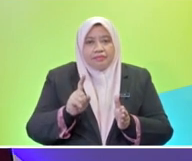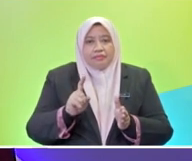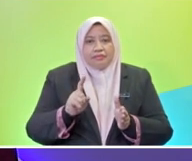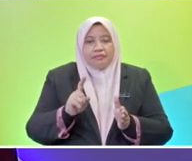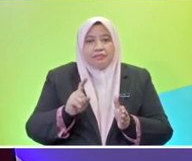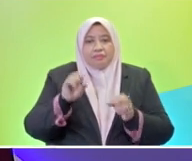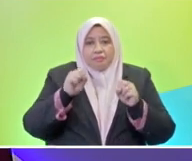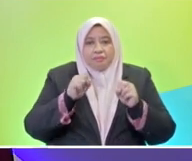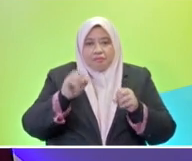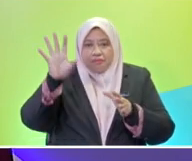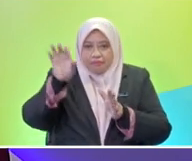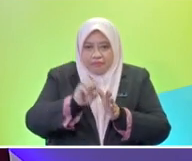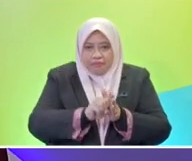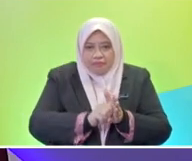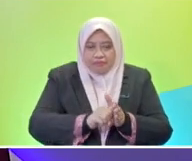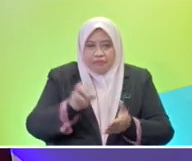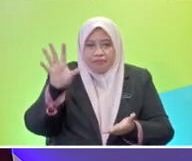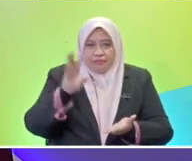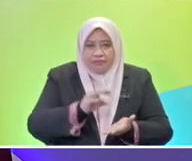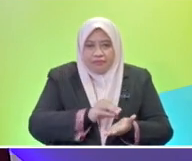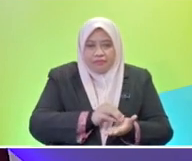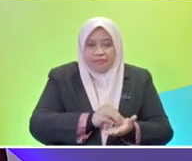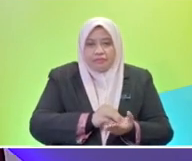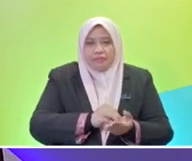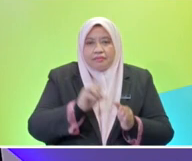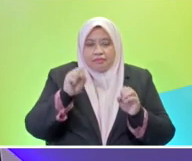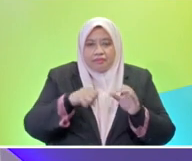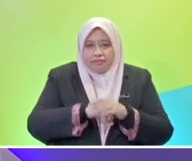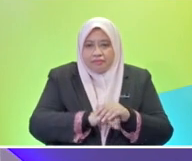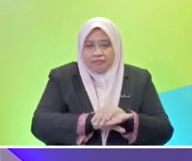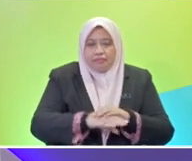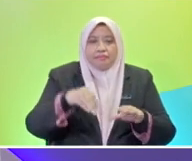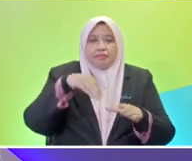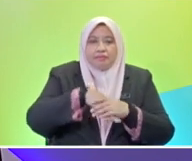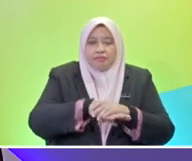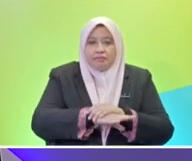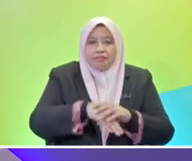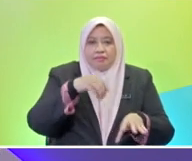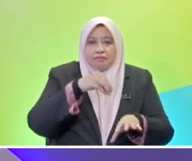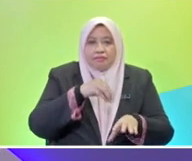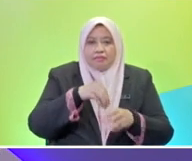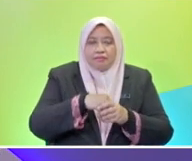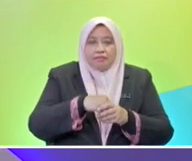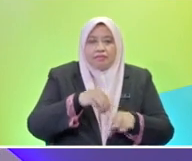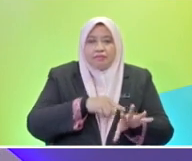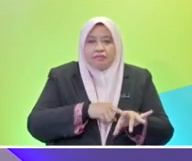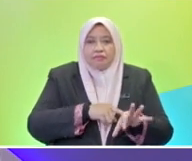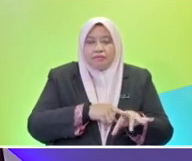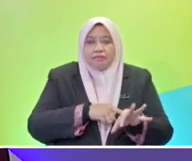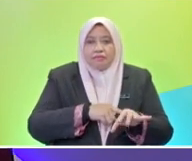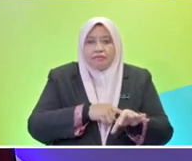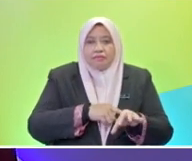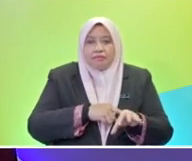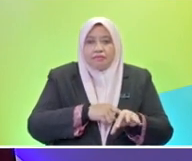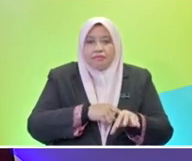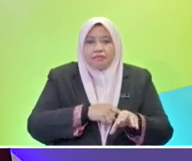diserap melalui liang-liang kecil ini tadi karbon dioksida tu masuk ke dalam daun tadi. Liang-liang kecil